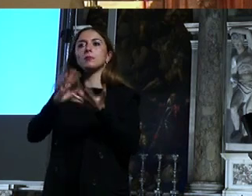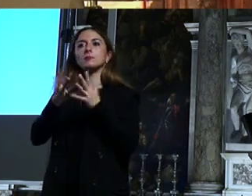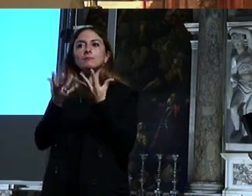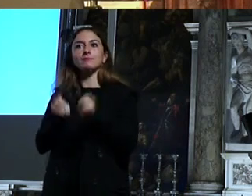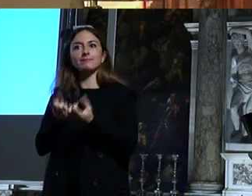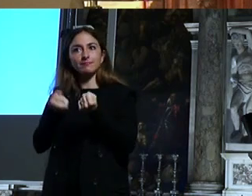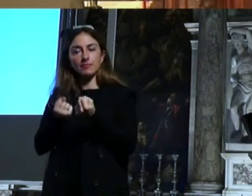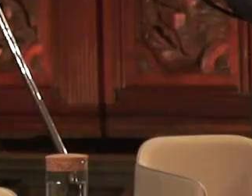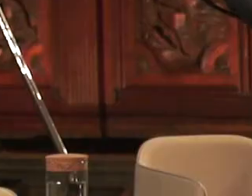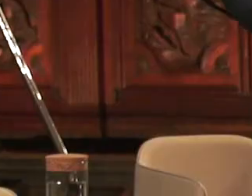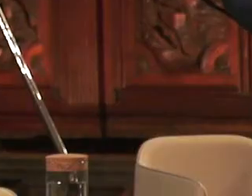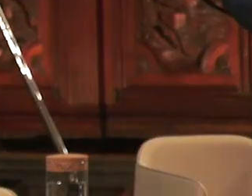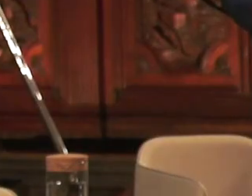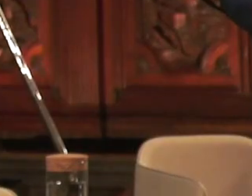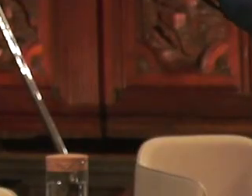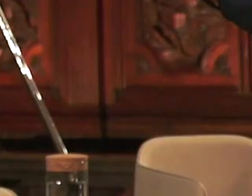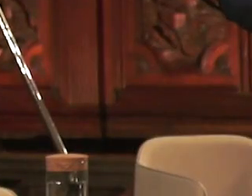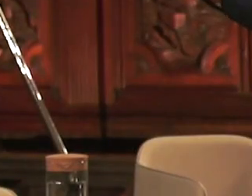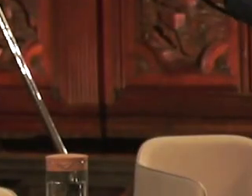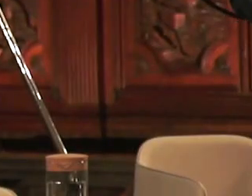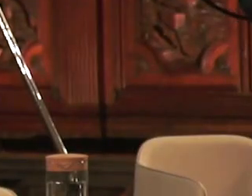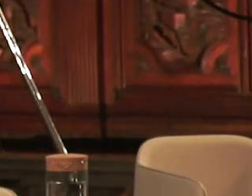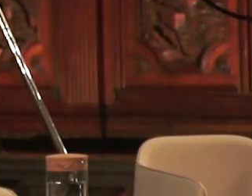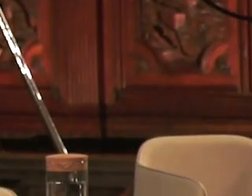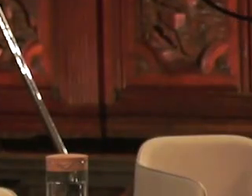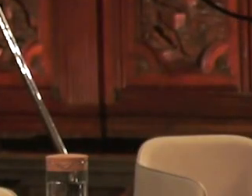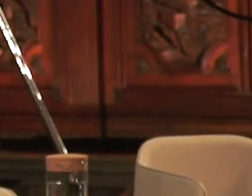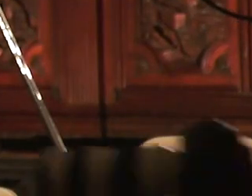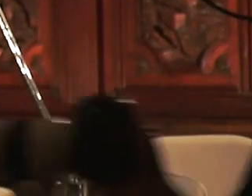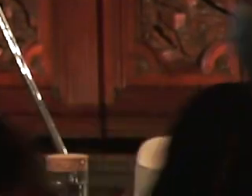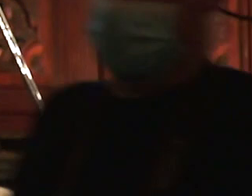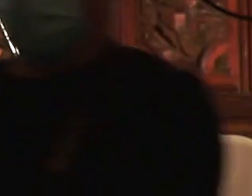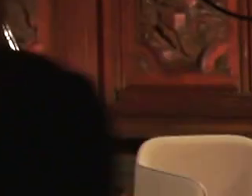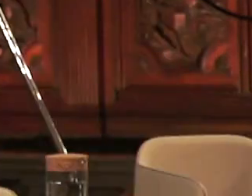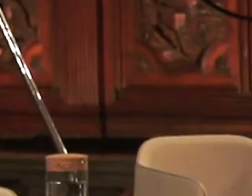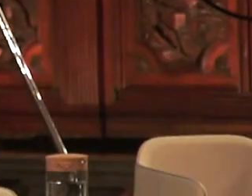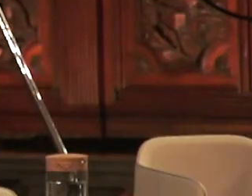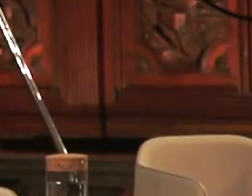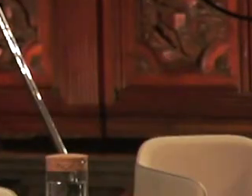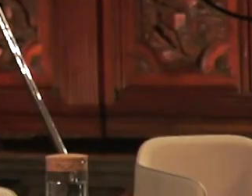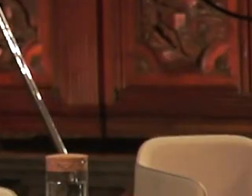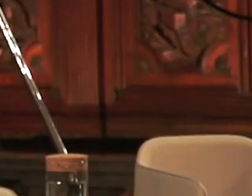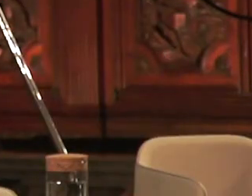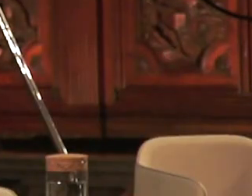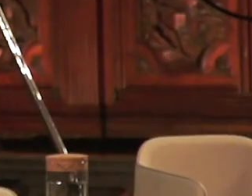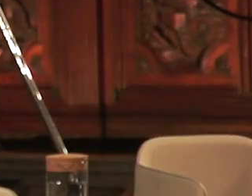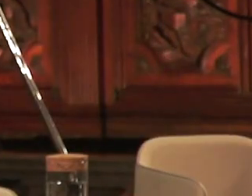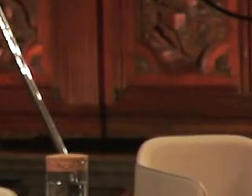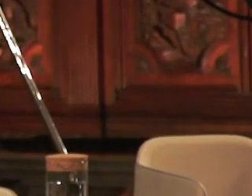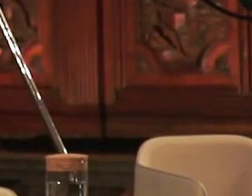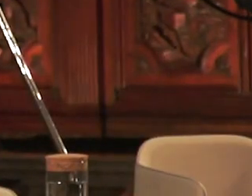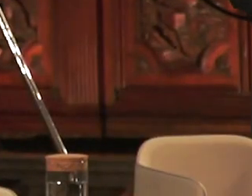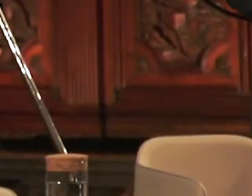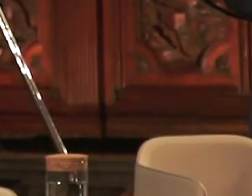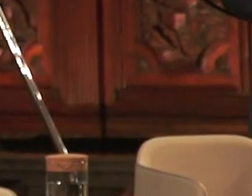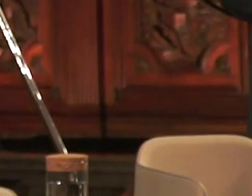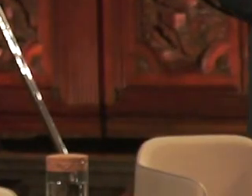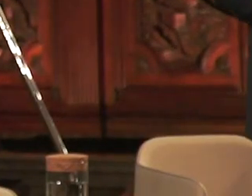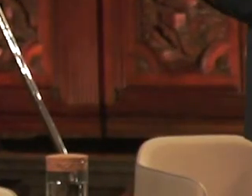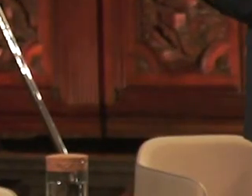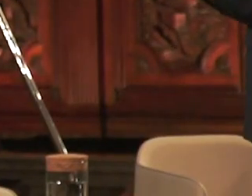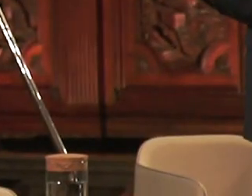lì e lì ancora siamo, quindi sempre con, come qualcuno ha detto, un crescendo, ma anche